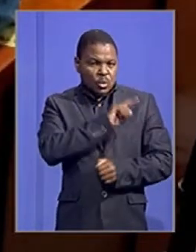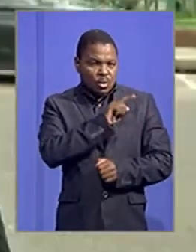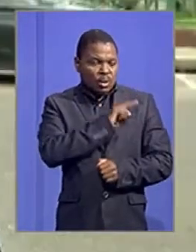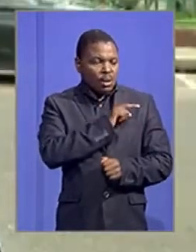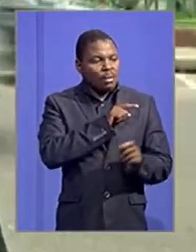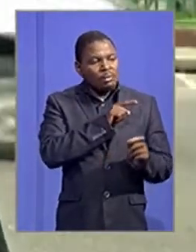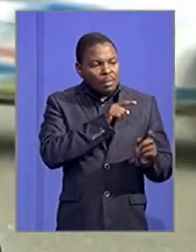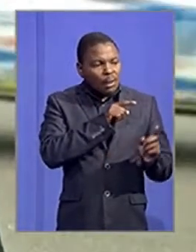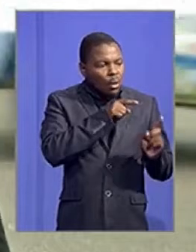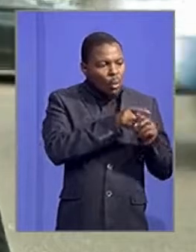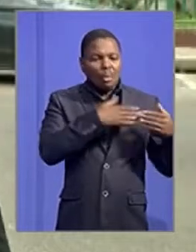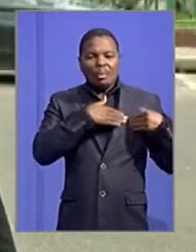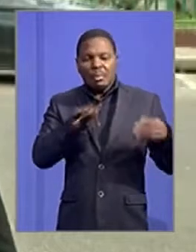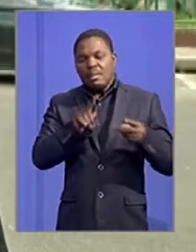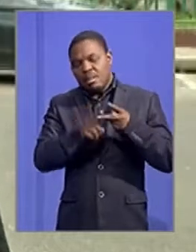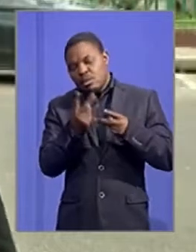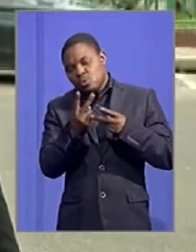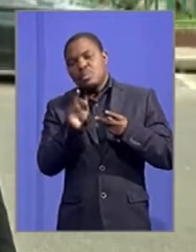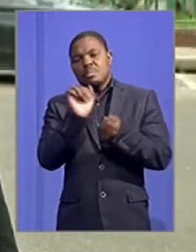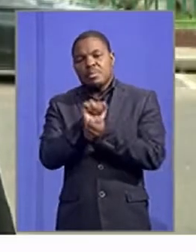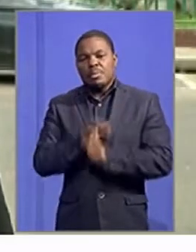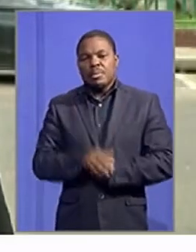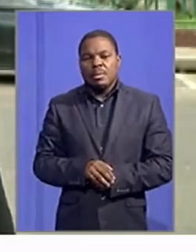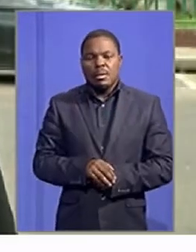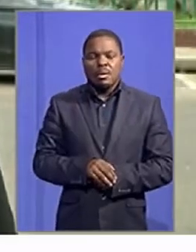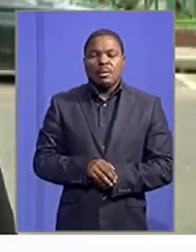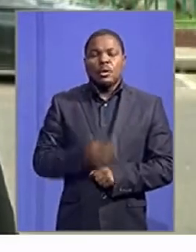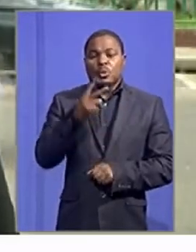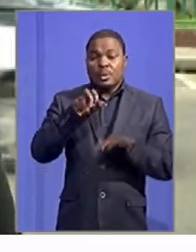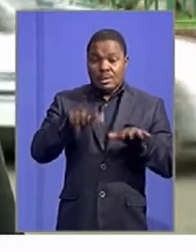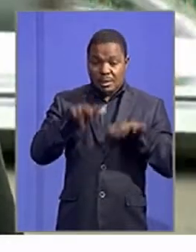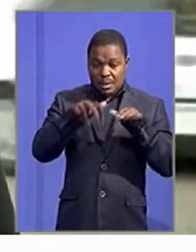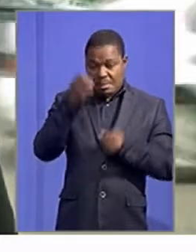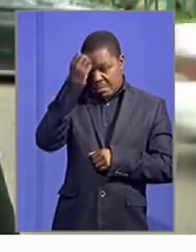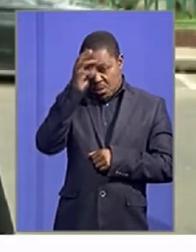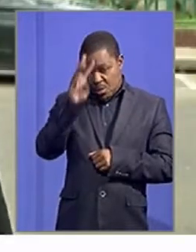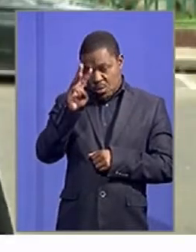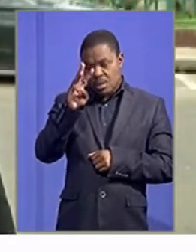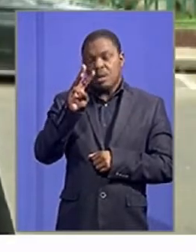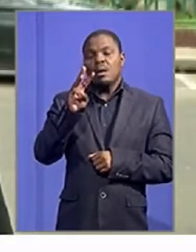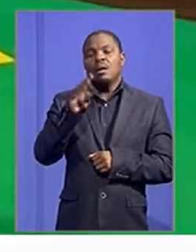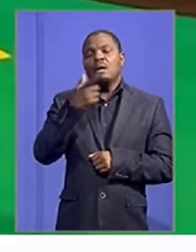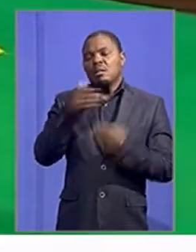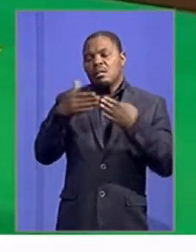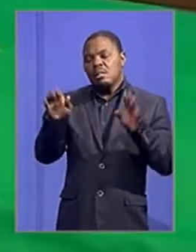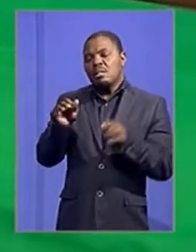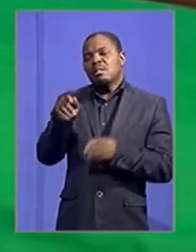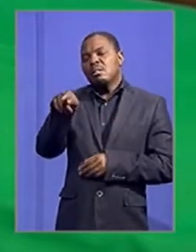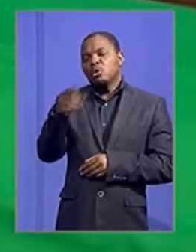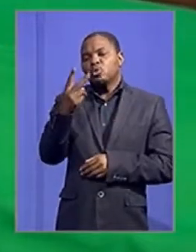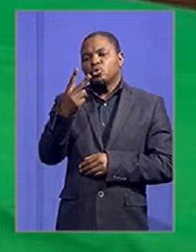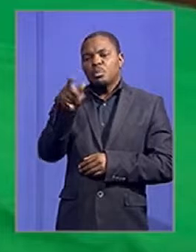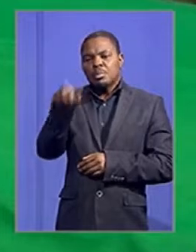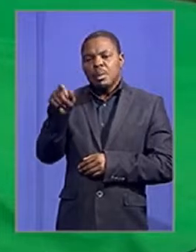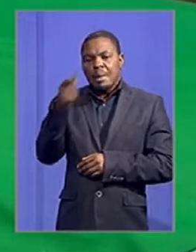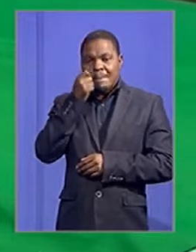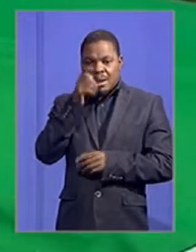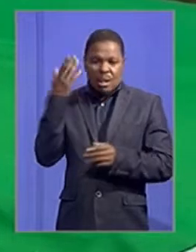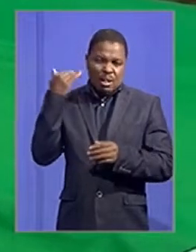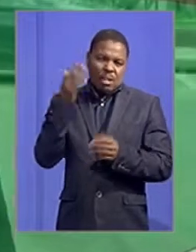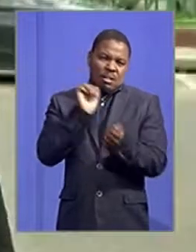ao. Mo ngwageng wa 2018 kgotlatshekelo ya Pretoria e ne ya golola banna ba le babedi bao ba neng ba tshwerwe kgatlhanong le